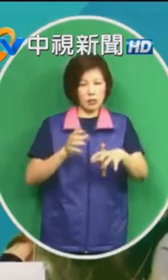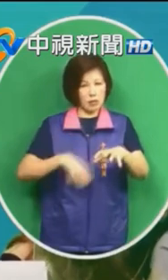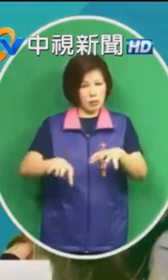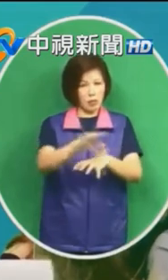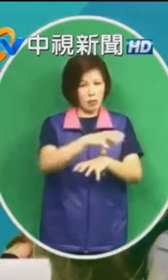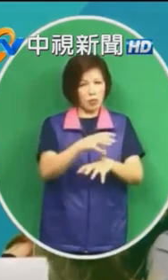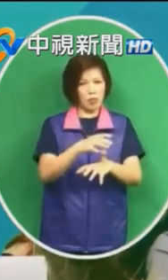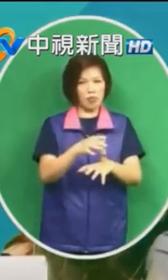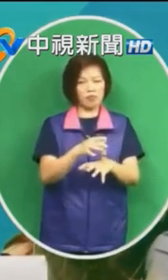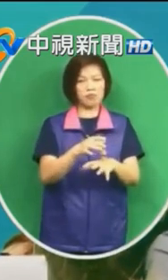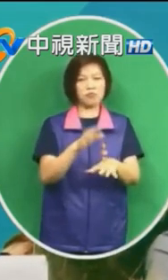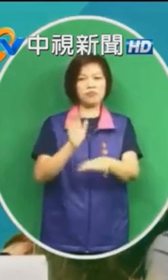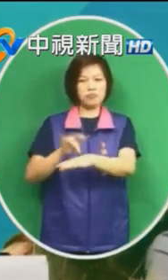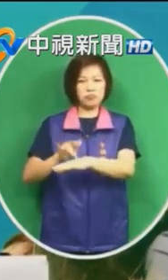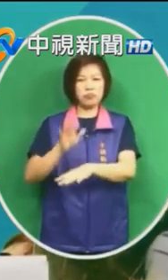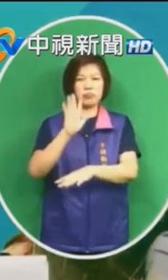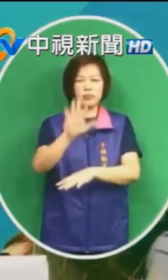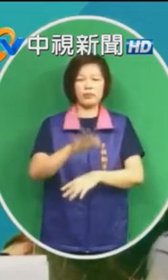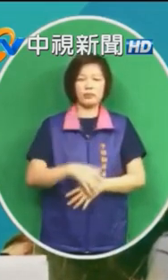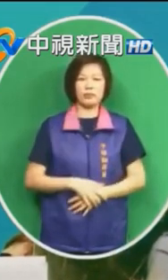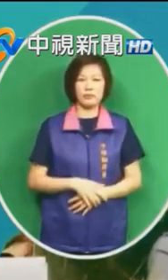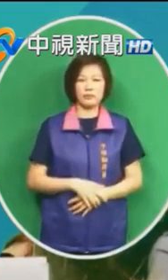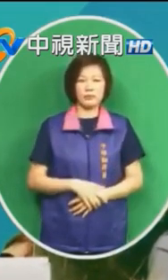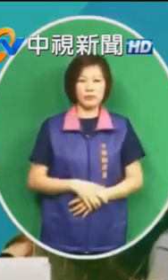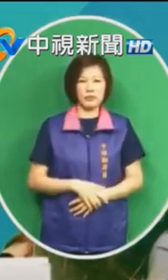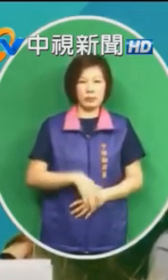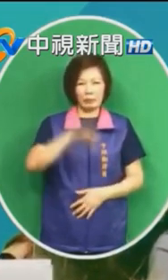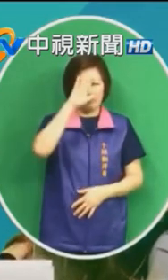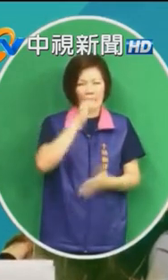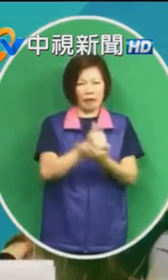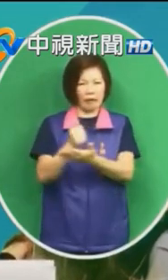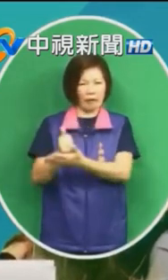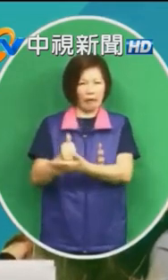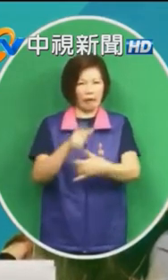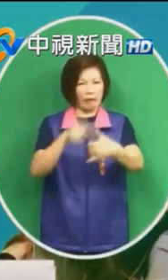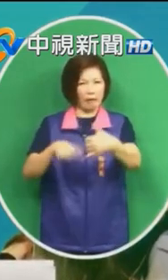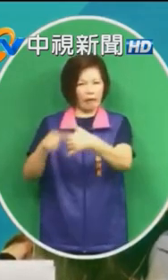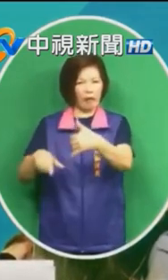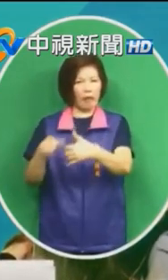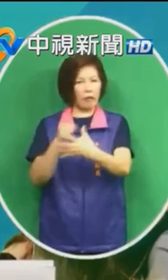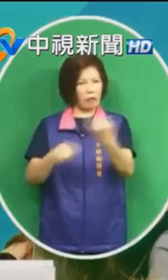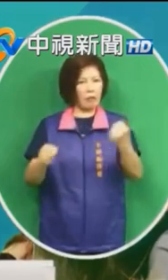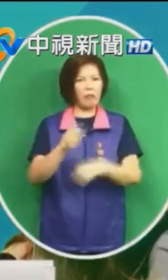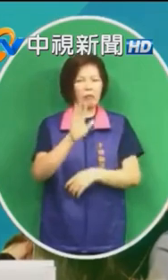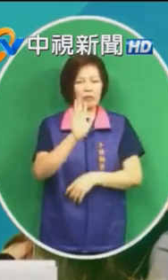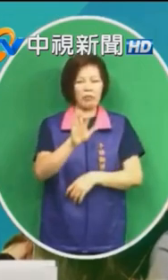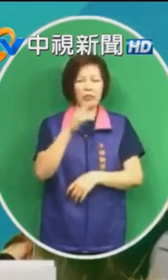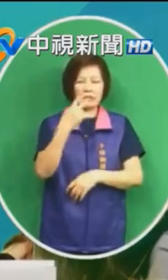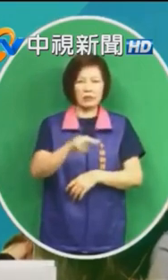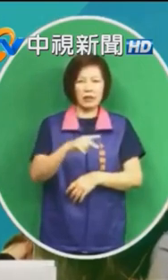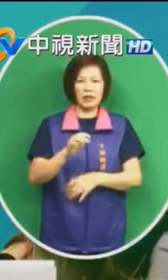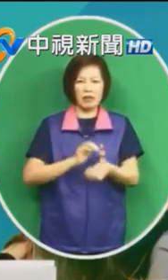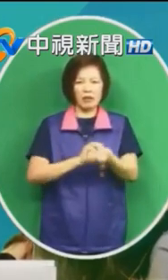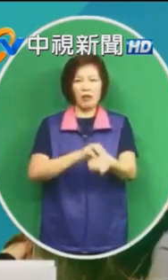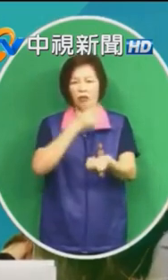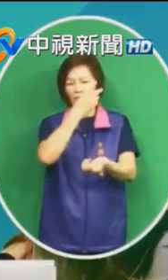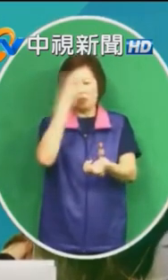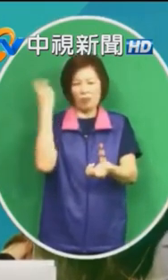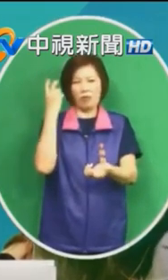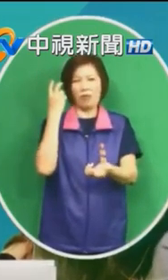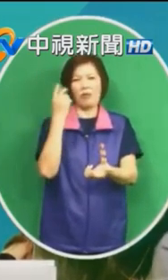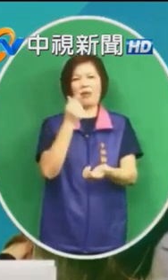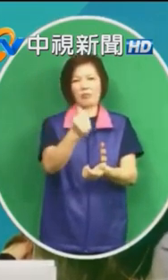所以呢因为有多名确诊者在这边这个就医发觉确诊之